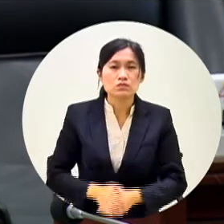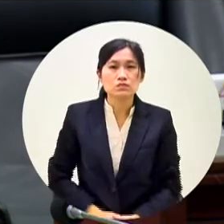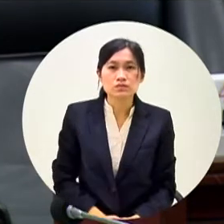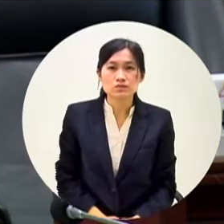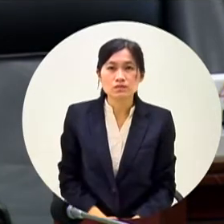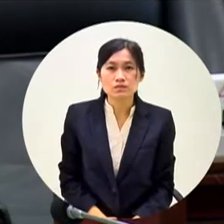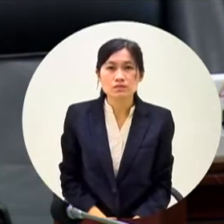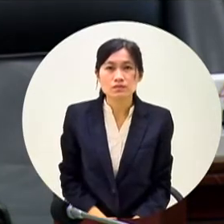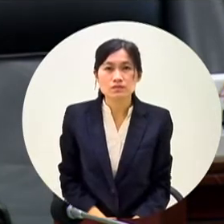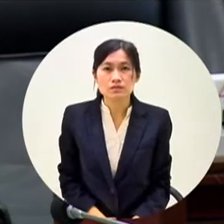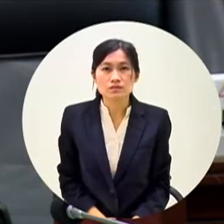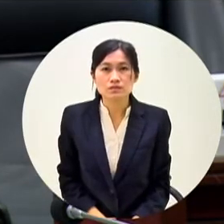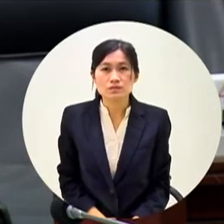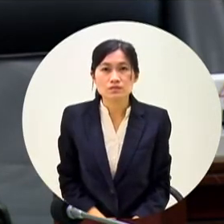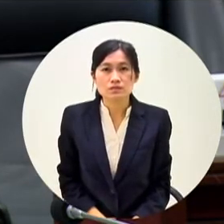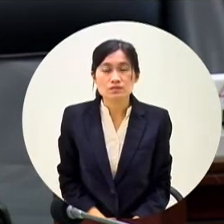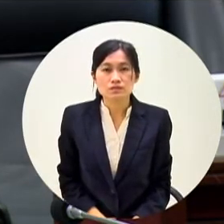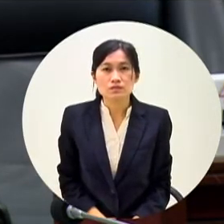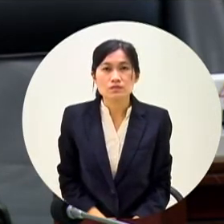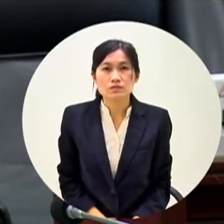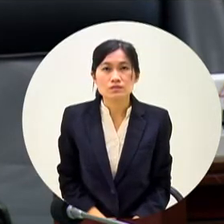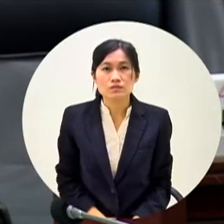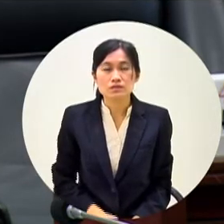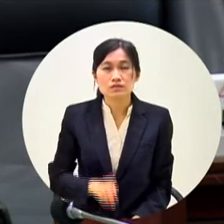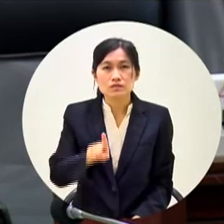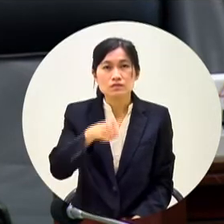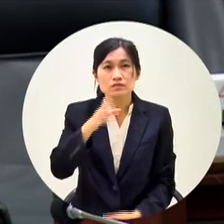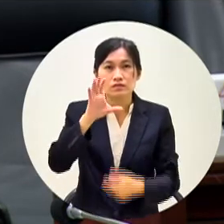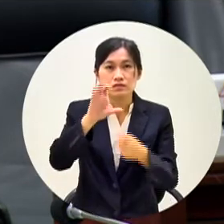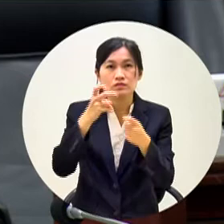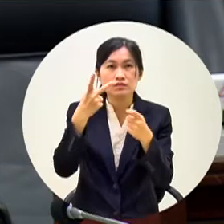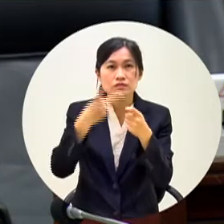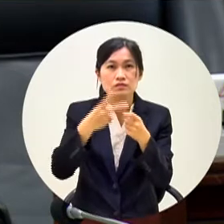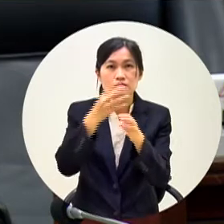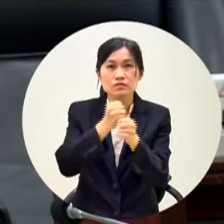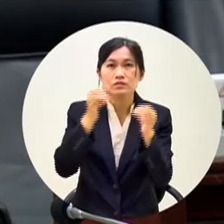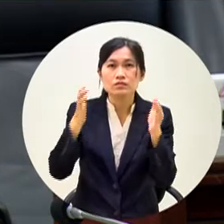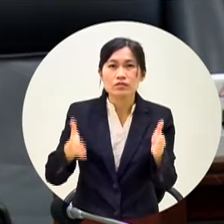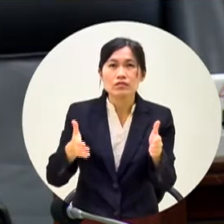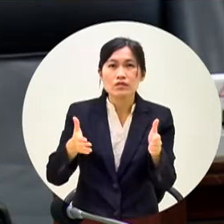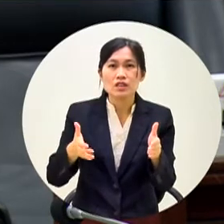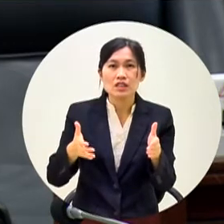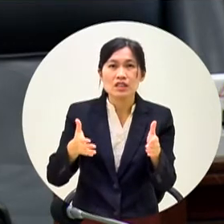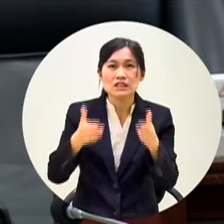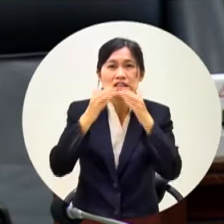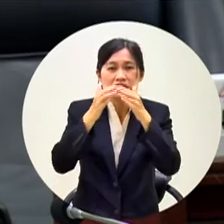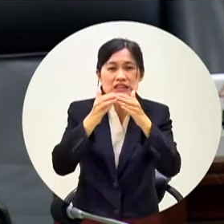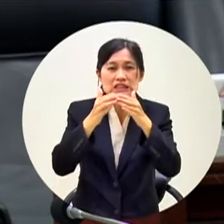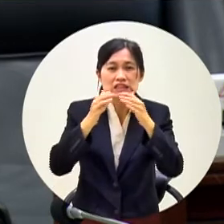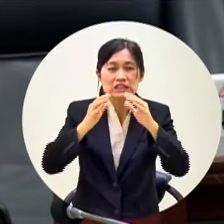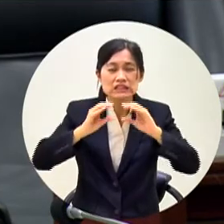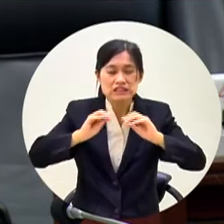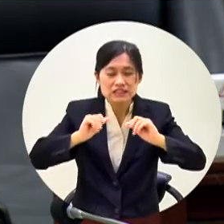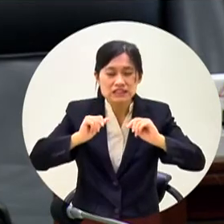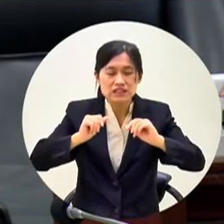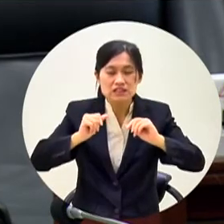好，啊安尼到十二期重划啦吼，到这个进度，